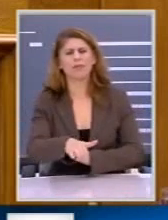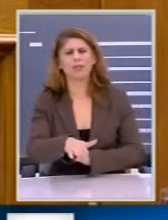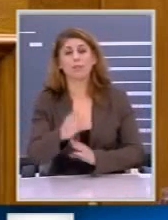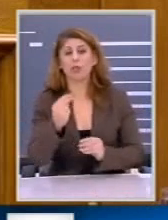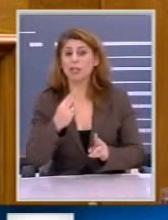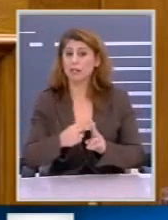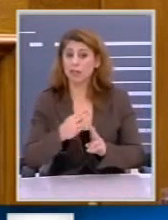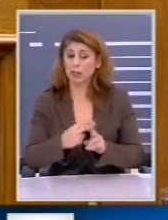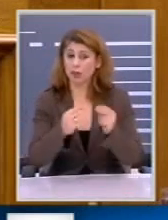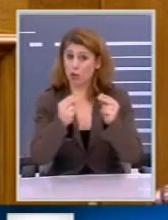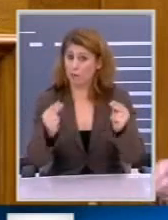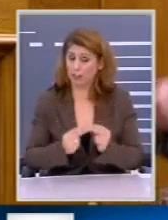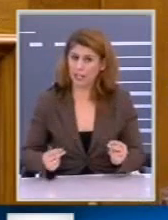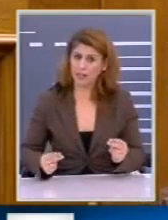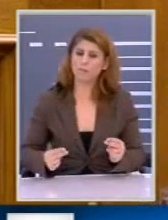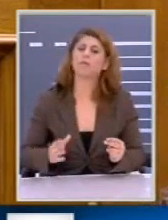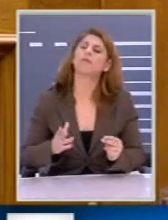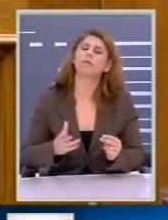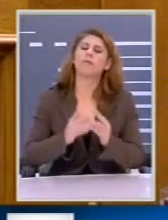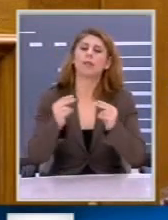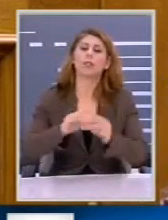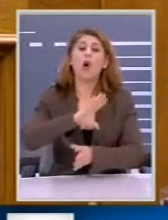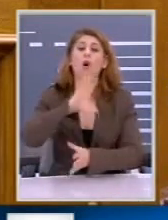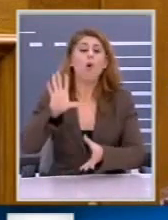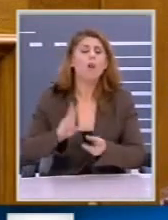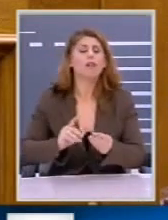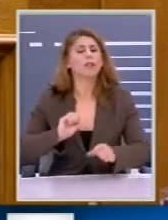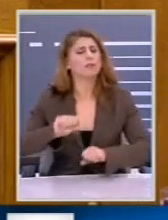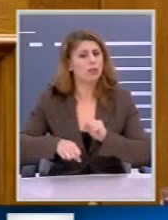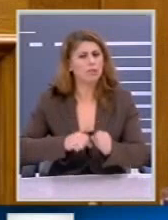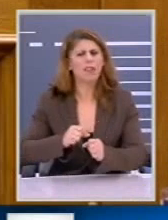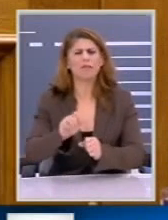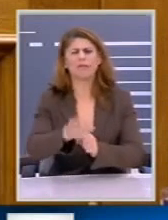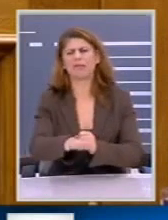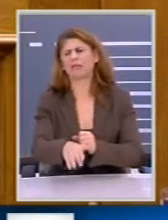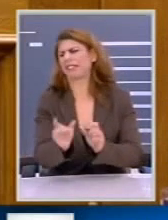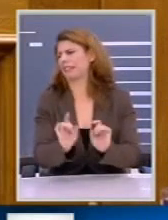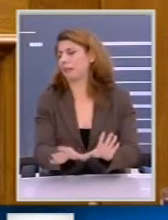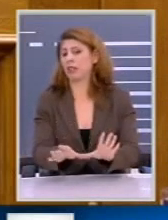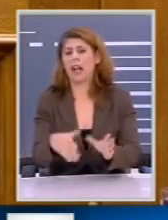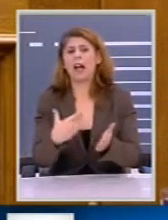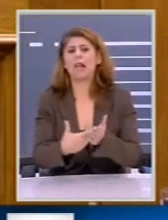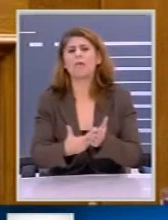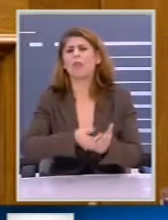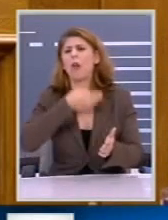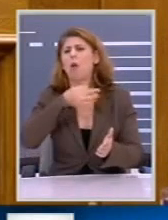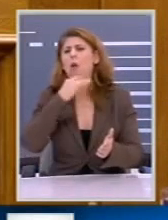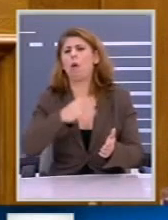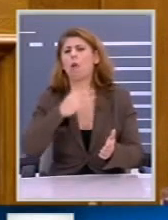σπουδαιότητα του πορίσματος, συνεπώς και του όλου εγχειρήματος, κάνοντας λόγο μάλιστα για αναπόδεικτο